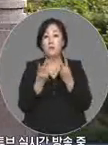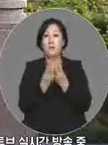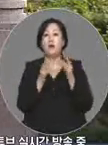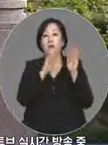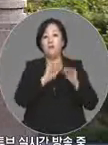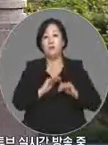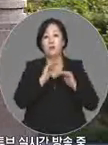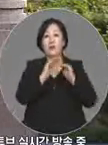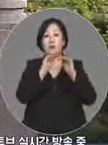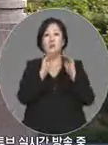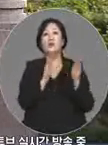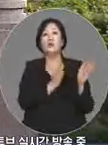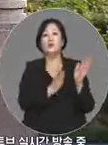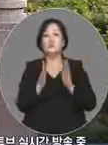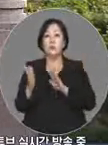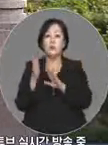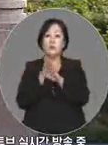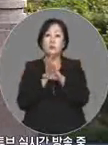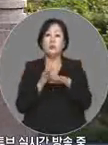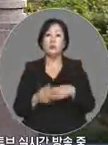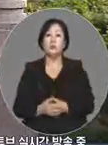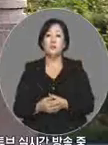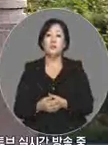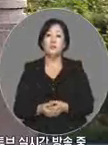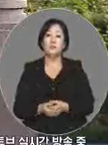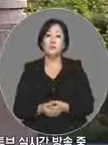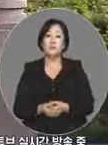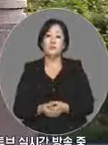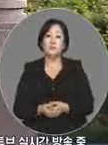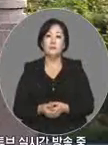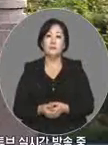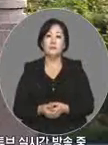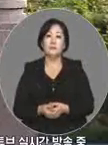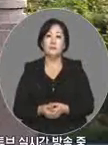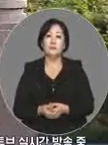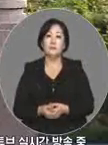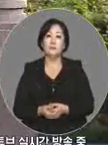단계적으로 가시화되고 있습니다. UBC 뉴스 이영남입니다.